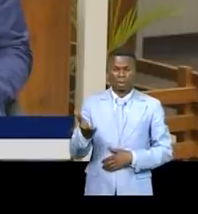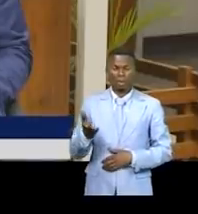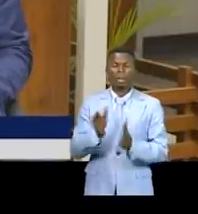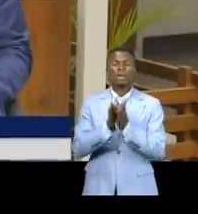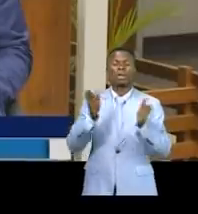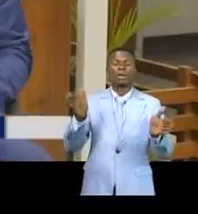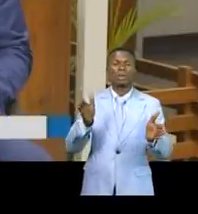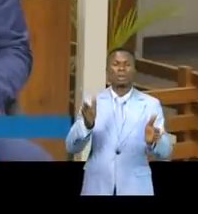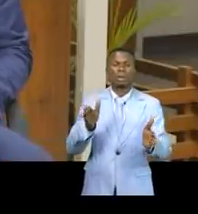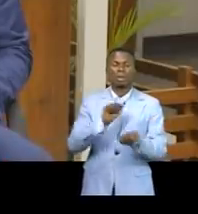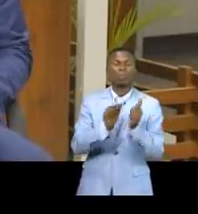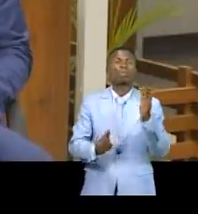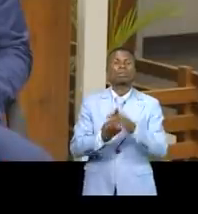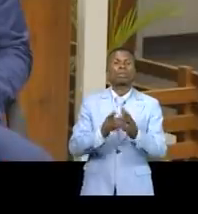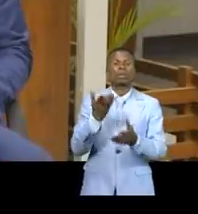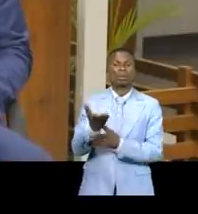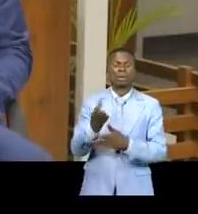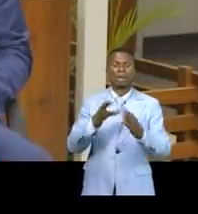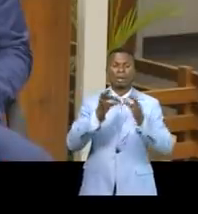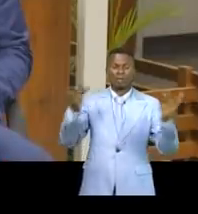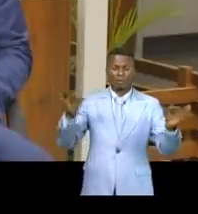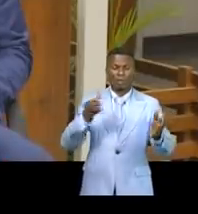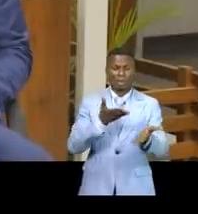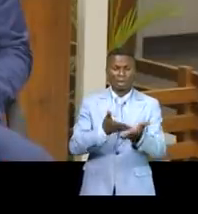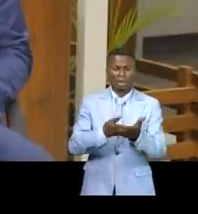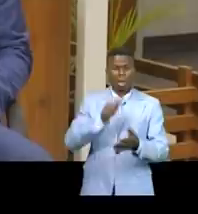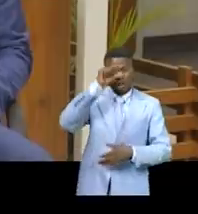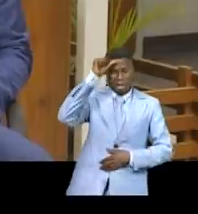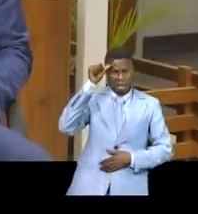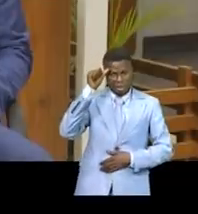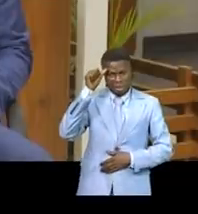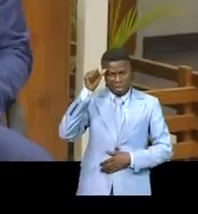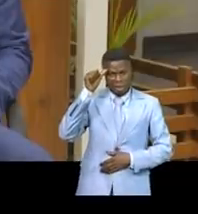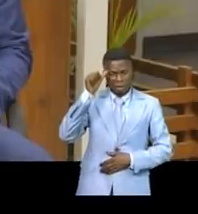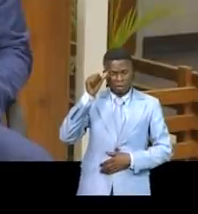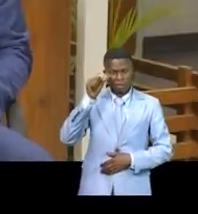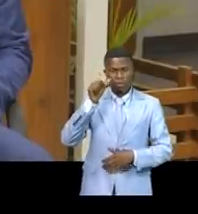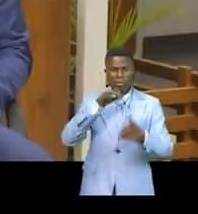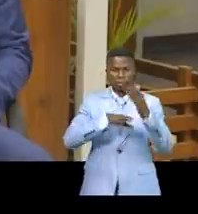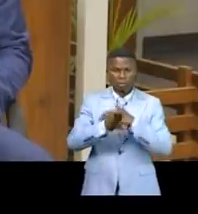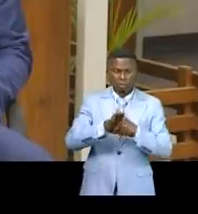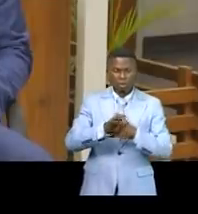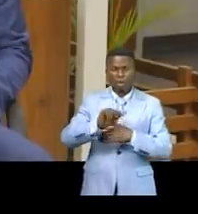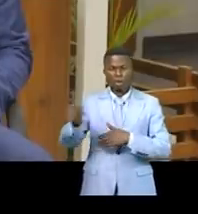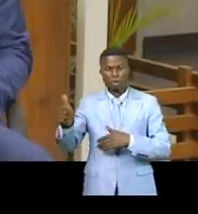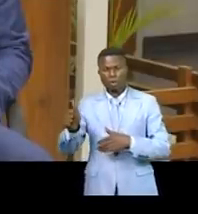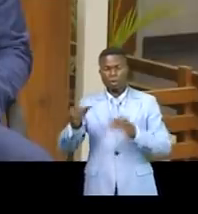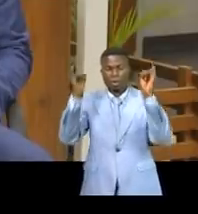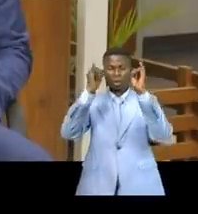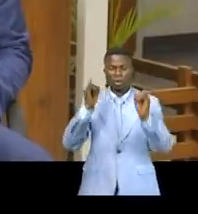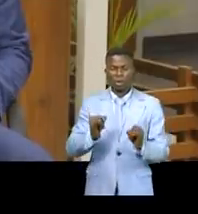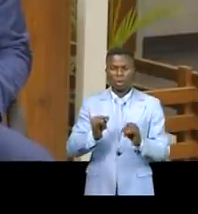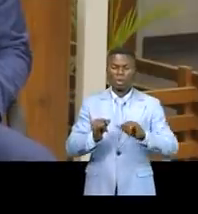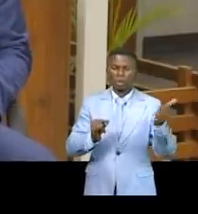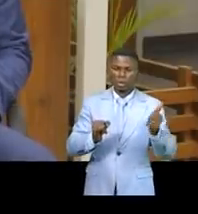généralement quand nous avons des problèmes avec la fibre optique d'RTL, nous basculons sur des connexions backup, des connexions de secours,